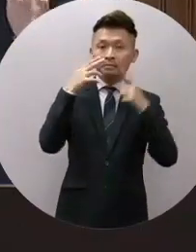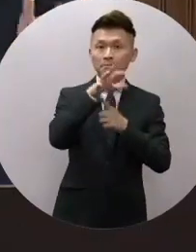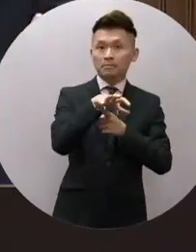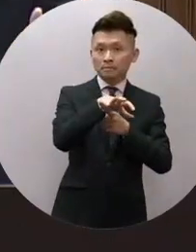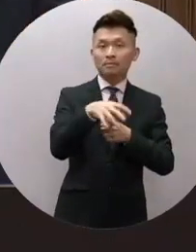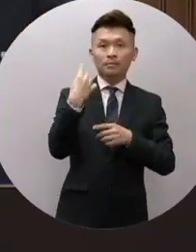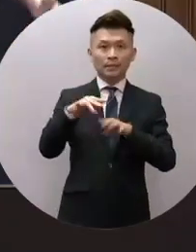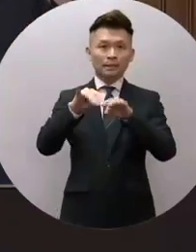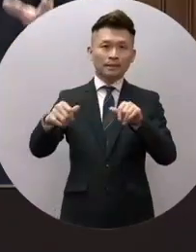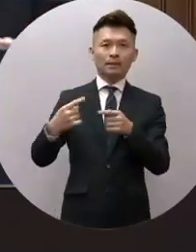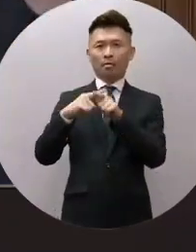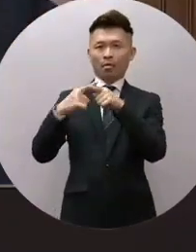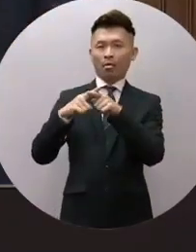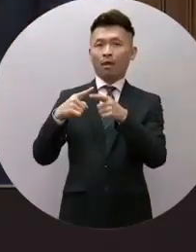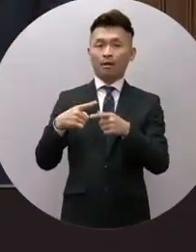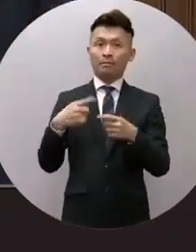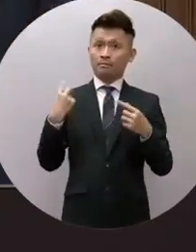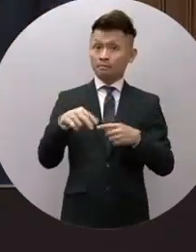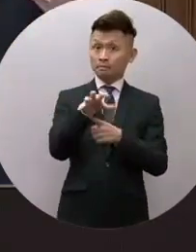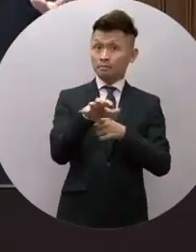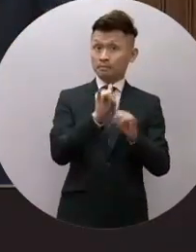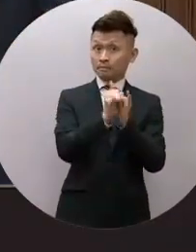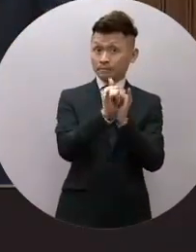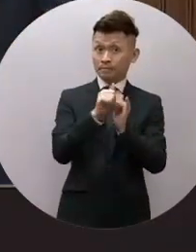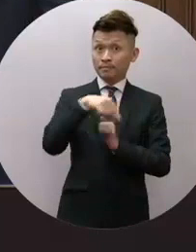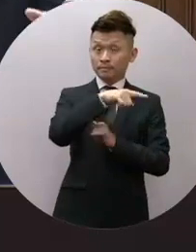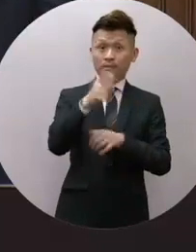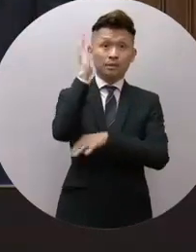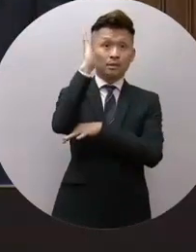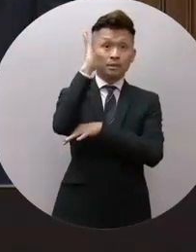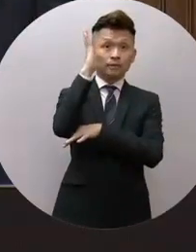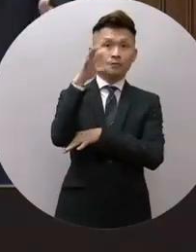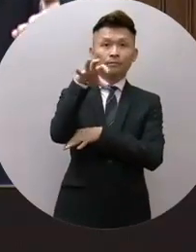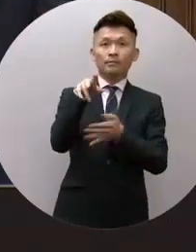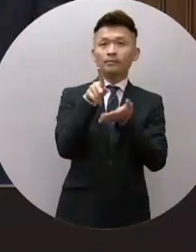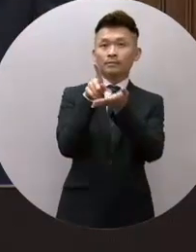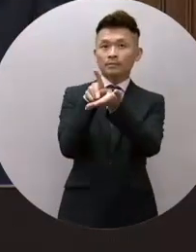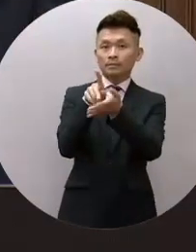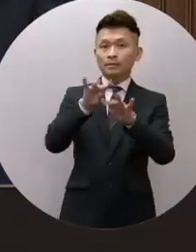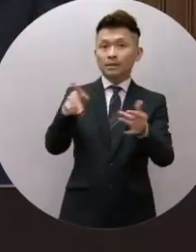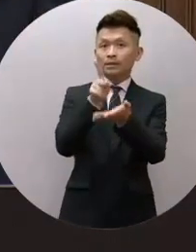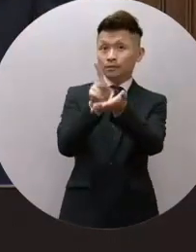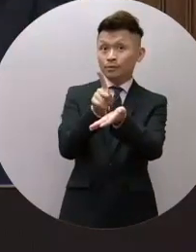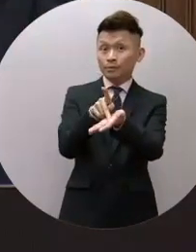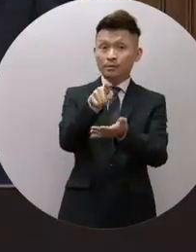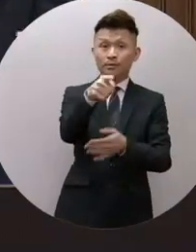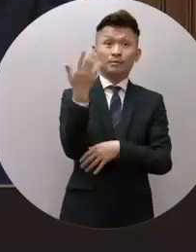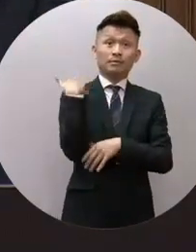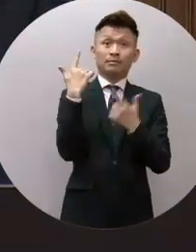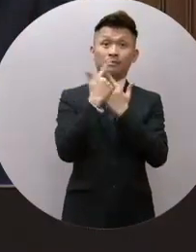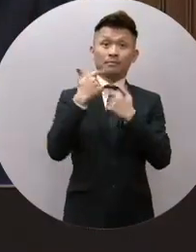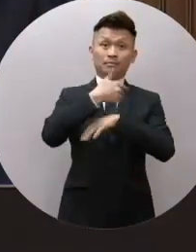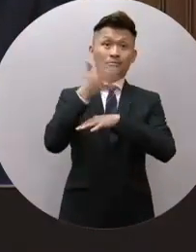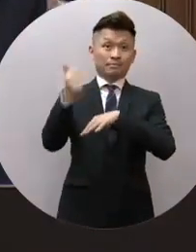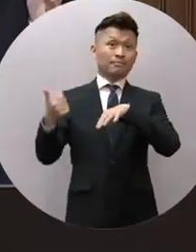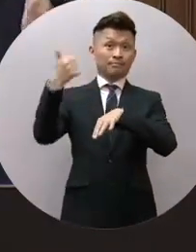有一些土地的争议，包括我们农民在跟很多的公家机关承租土地的时候，您以前担任台北县长，我相信您也